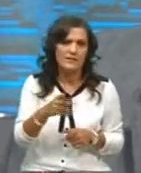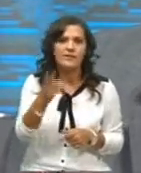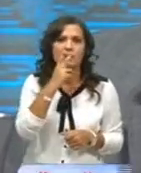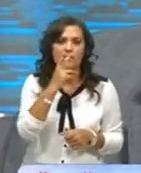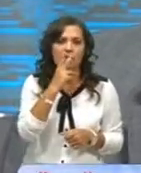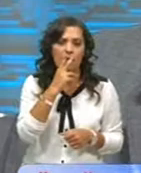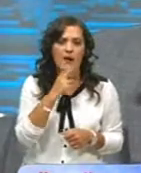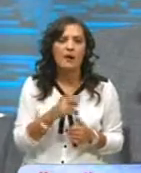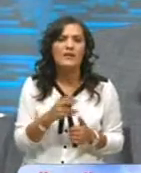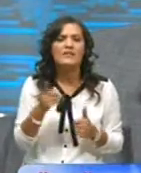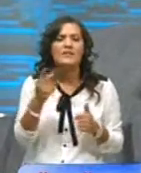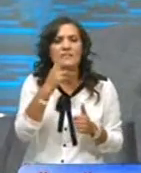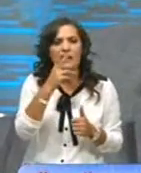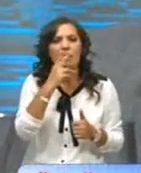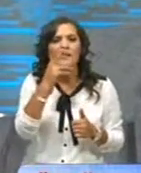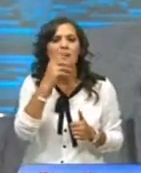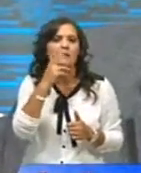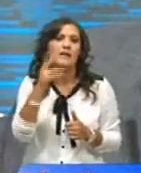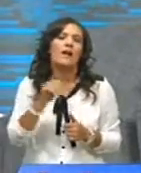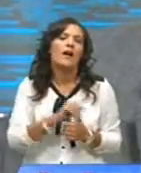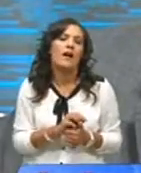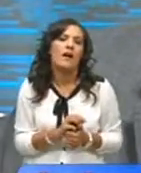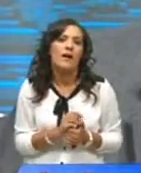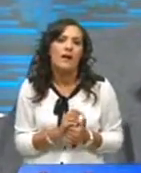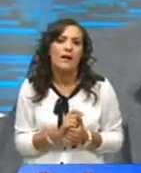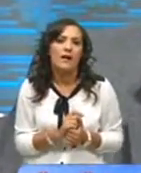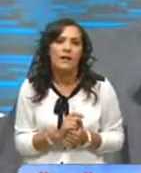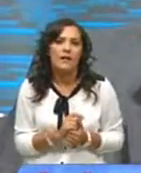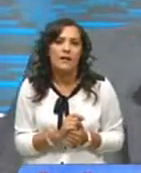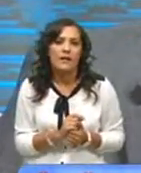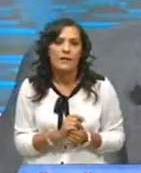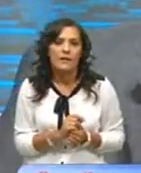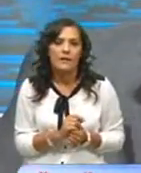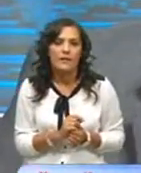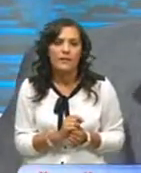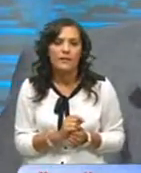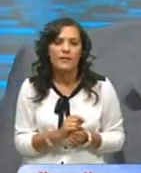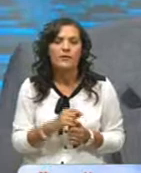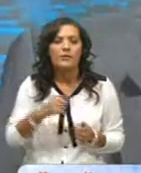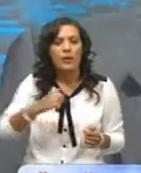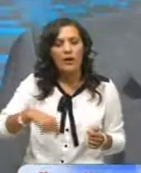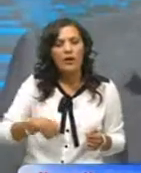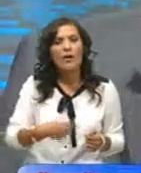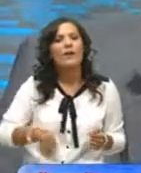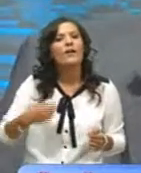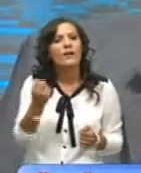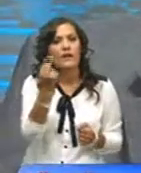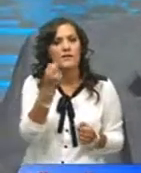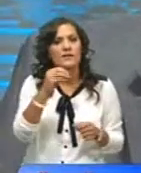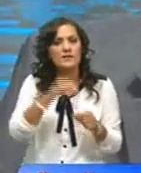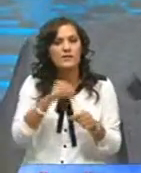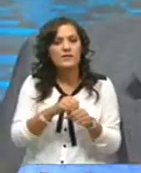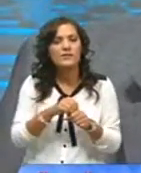gibi ayıracağız sigara sigara Sigara ani kolonda kalın bağırsak